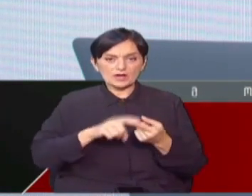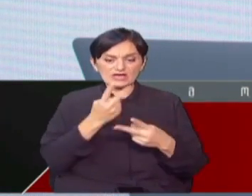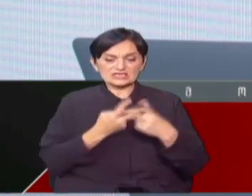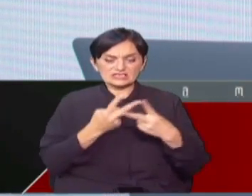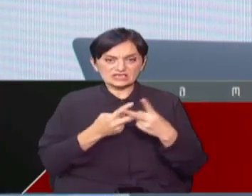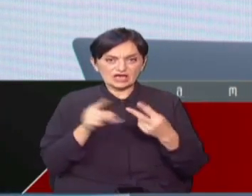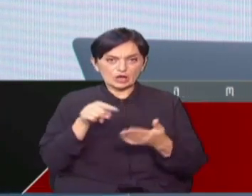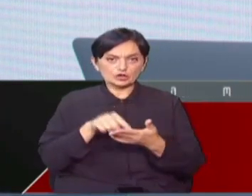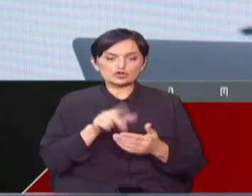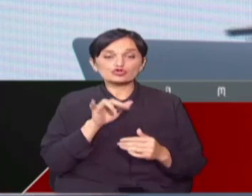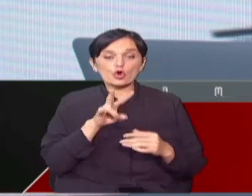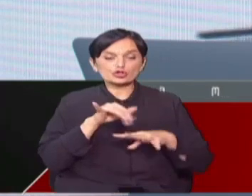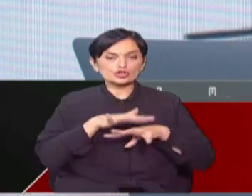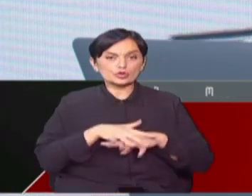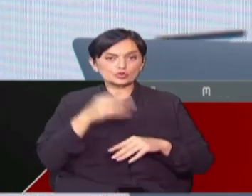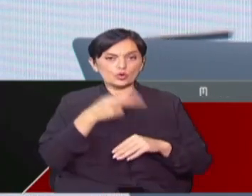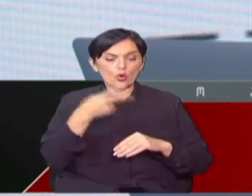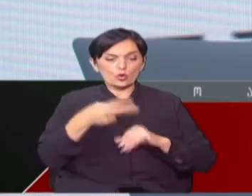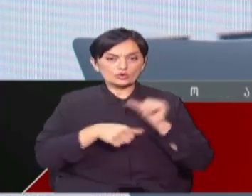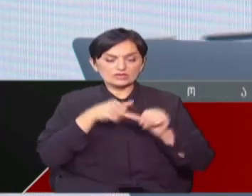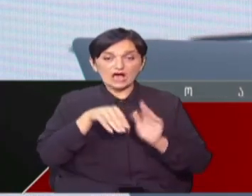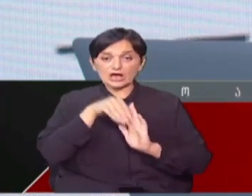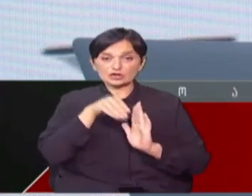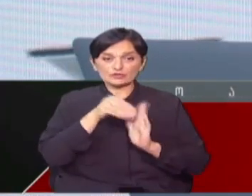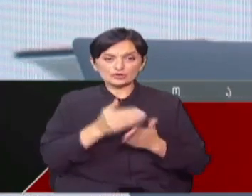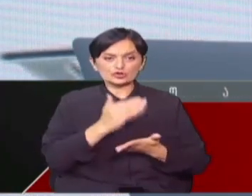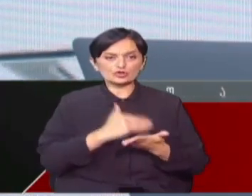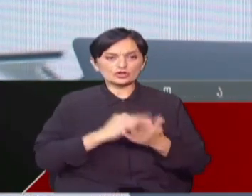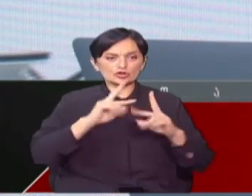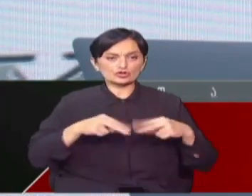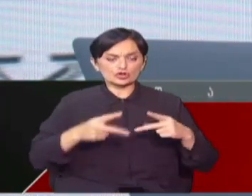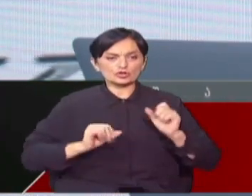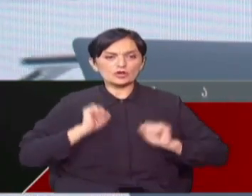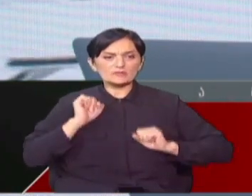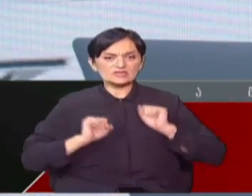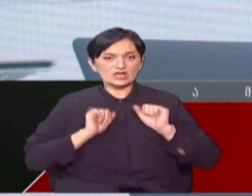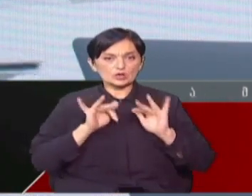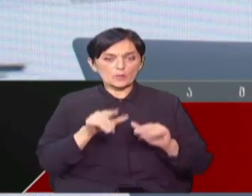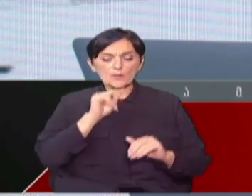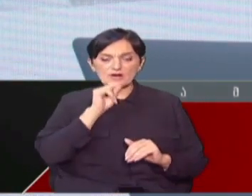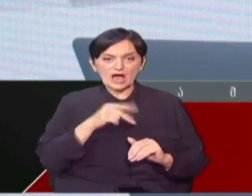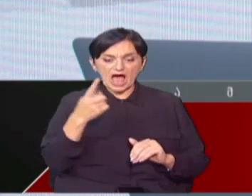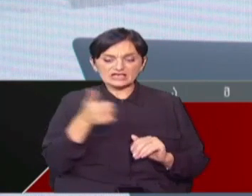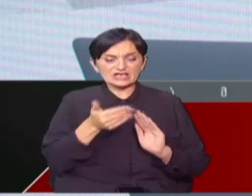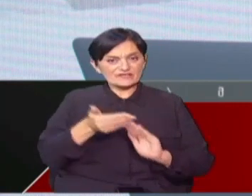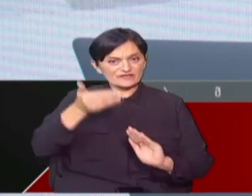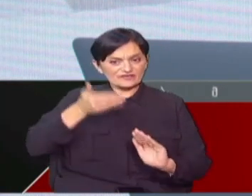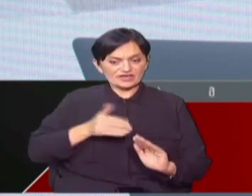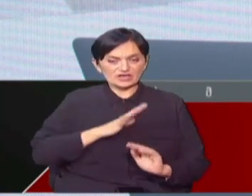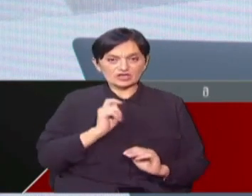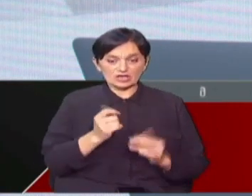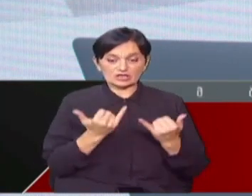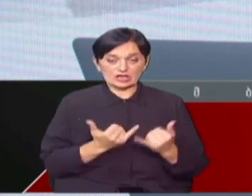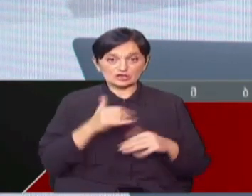ციხეში მოხვდა. ჯორჯიის შტატში 2020 წლის არჩევნების შედეგების შეცვლის მცდელობის საქმეზე მას ბრალი ერთი კვირის წინ წაუყენეს.